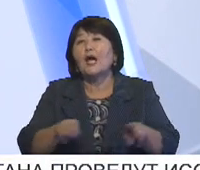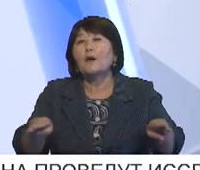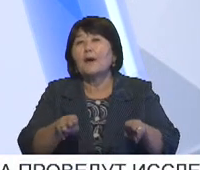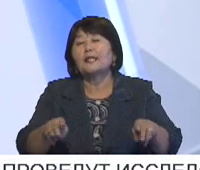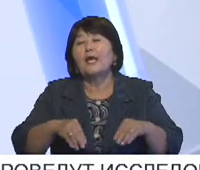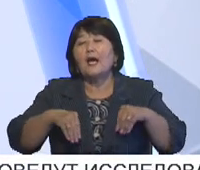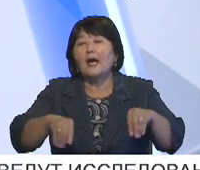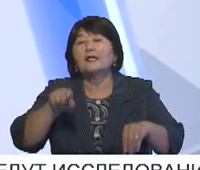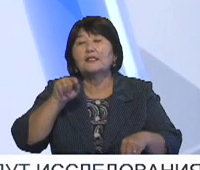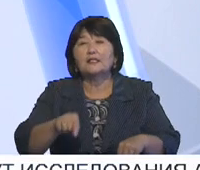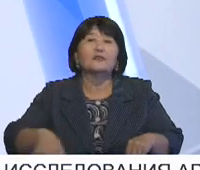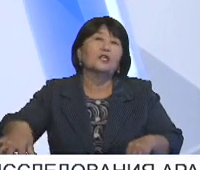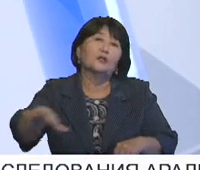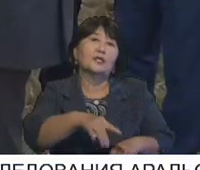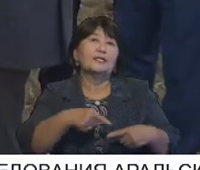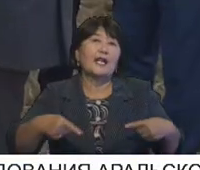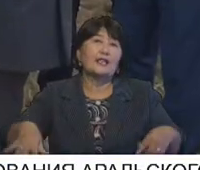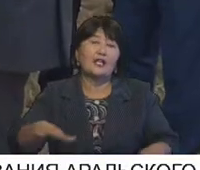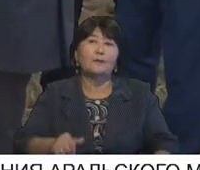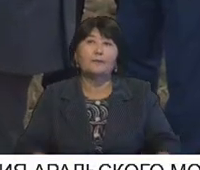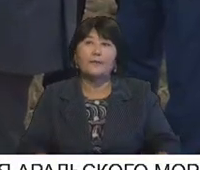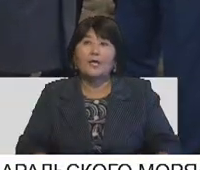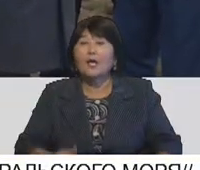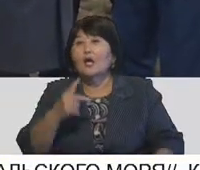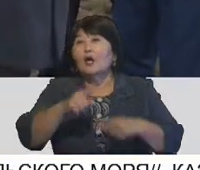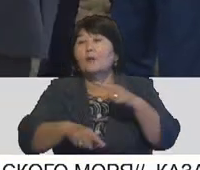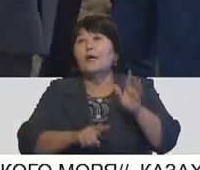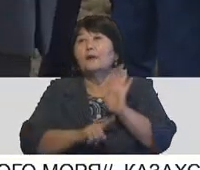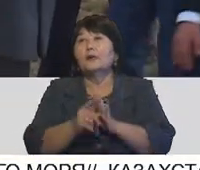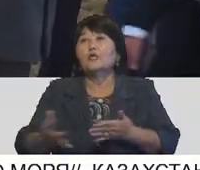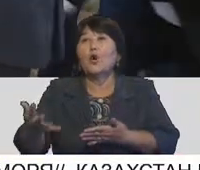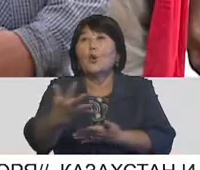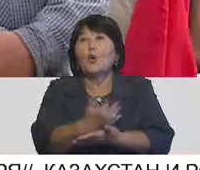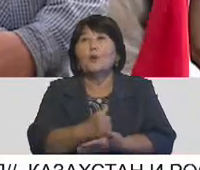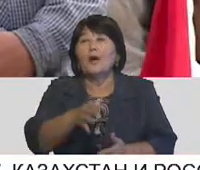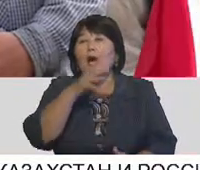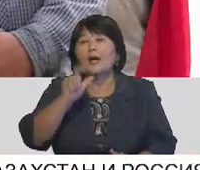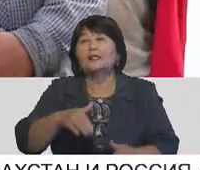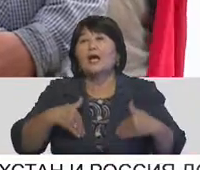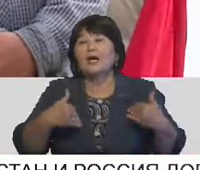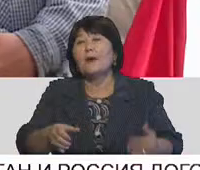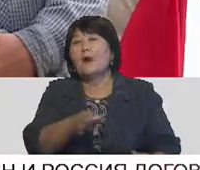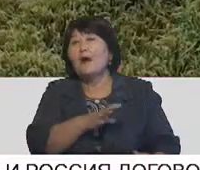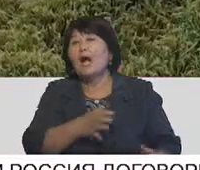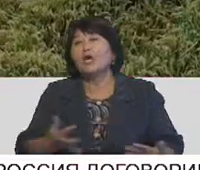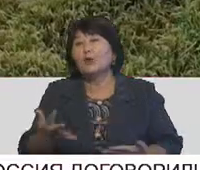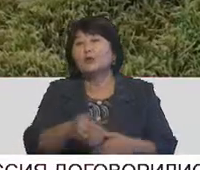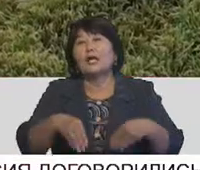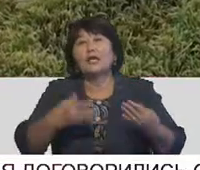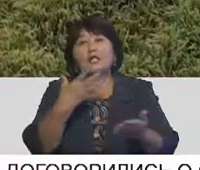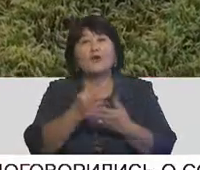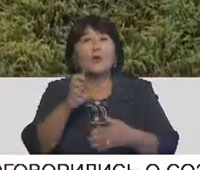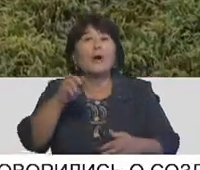аграрии из всех регионов страны по традиции перед началом уборочной аксакалы с пожеланиями богатого урожая дали своего